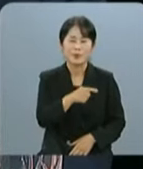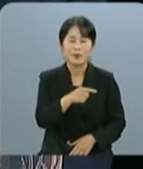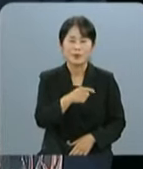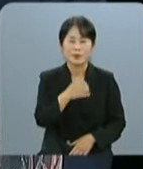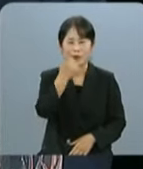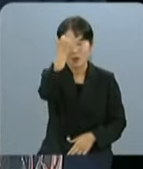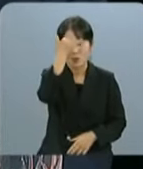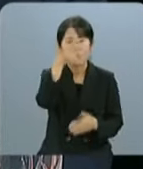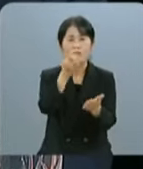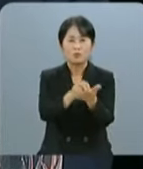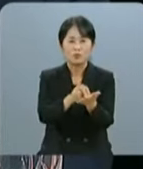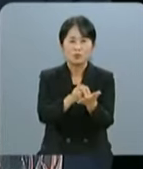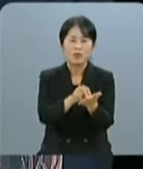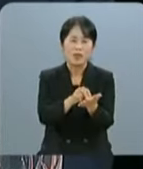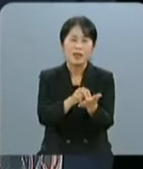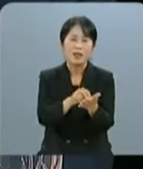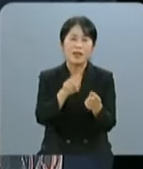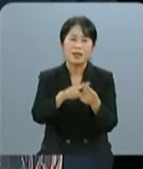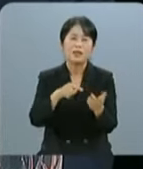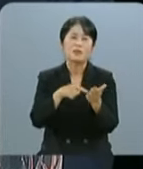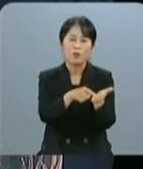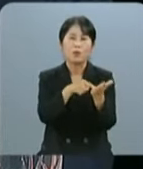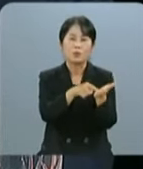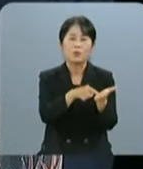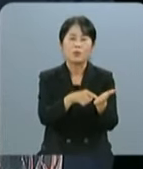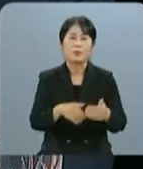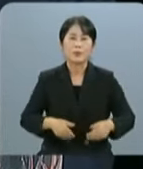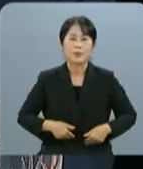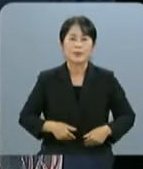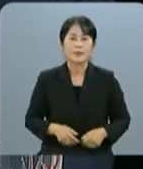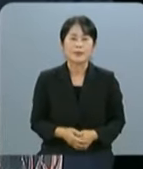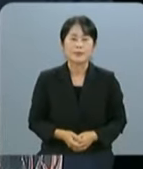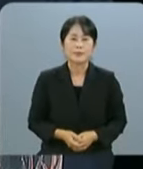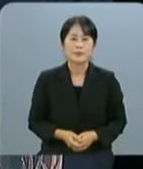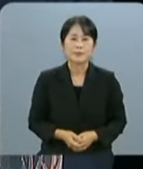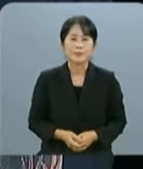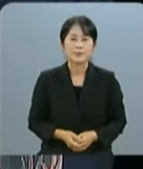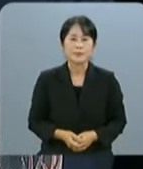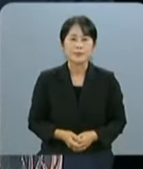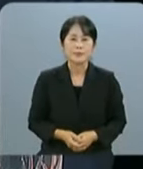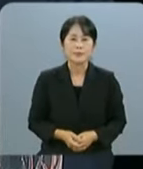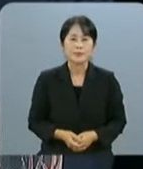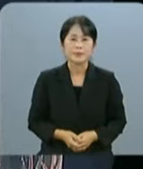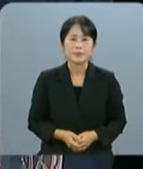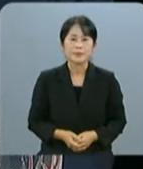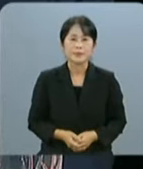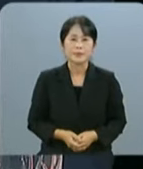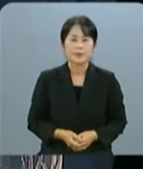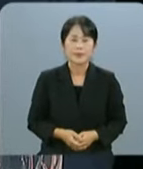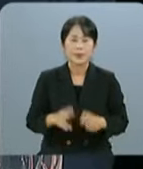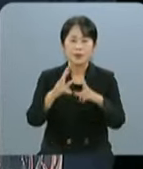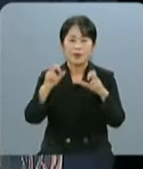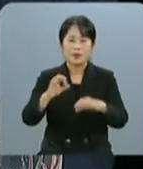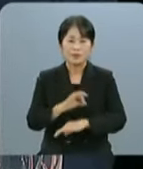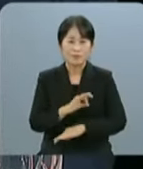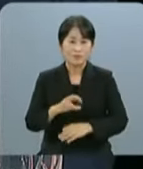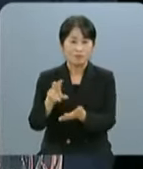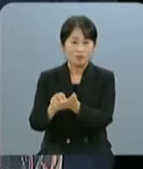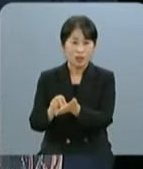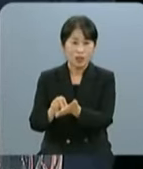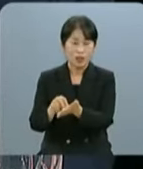도덕성 문제를 거론을 안 할 수가 없겠죠. 그리고 이제 대장동 비리뿐만